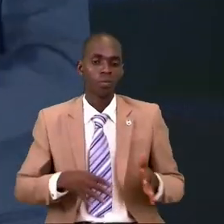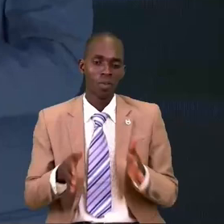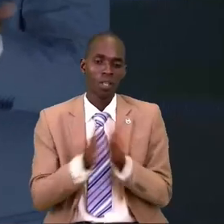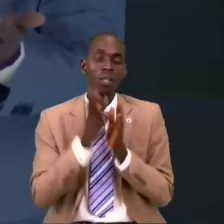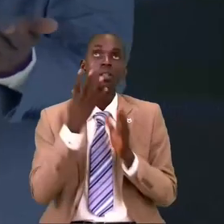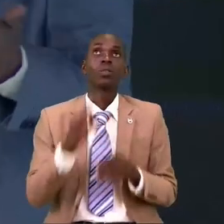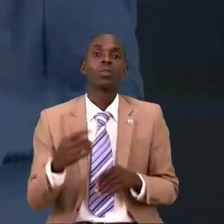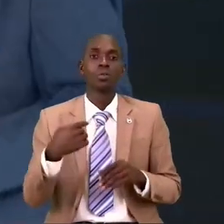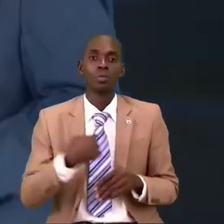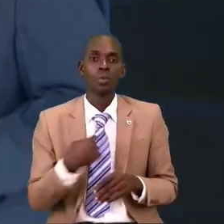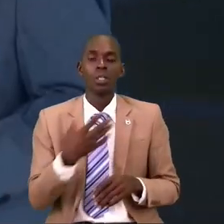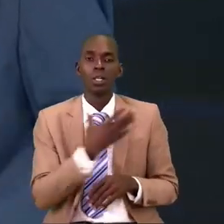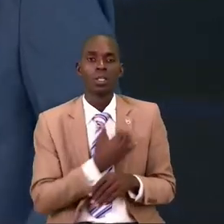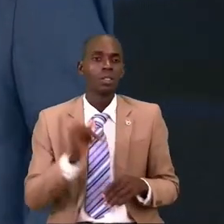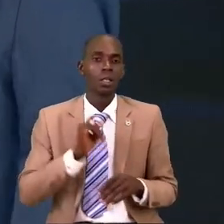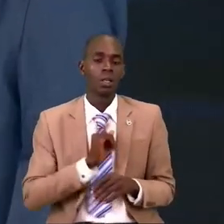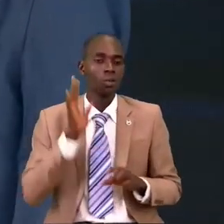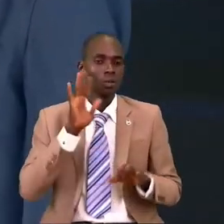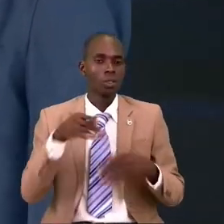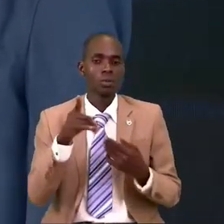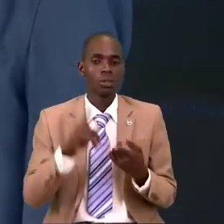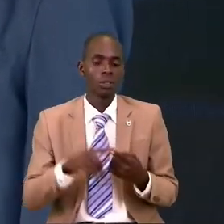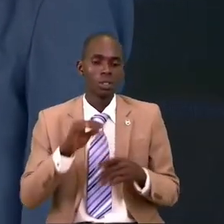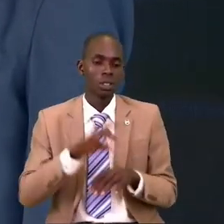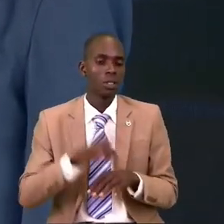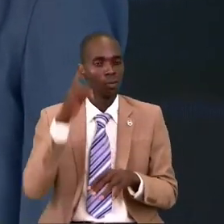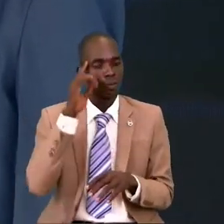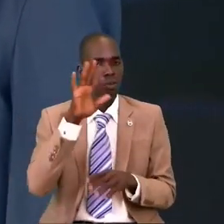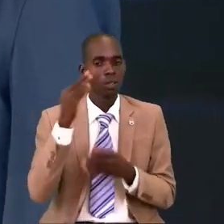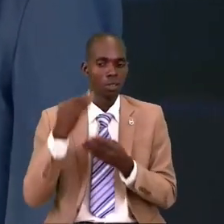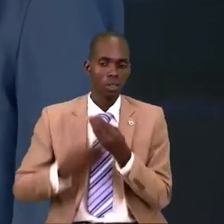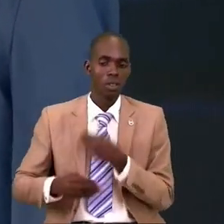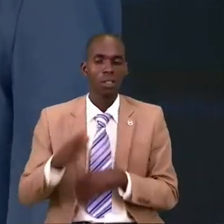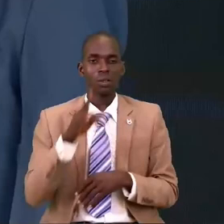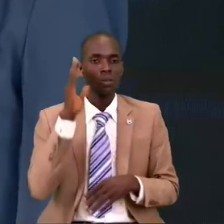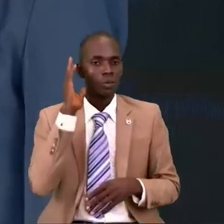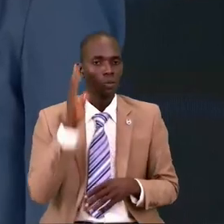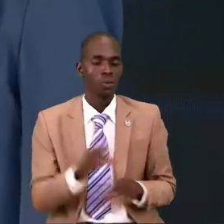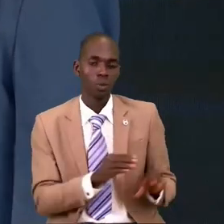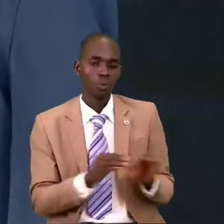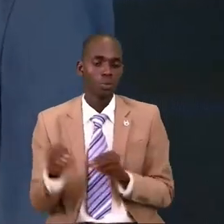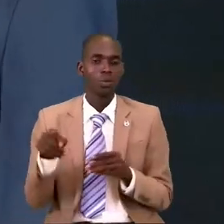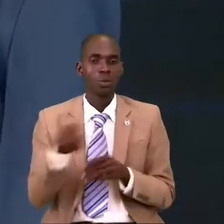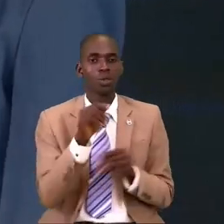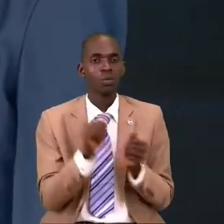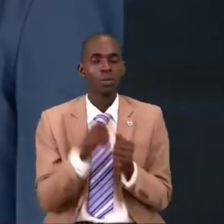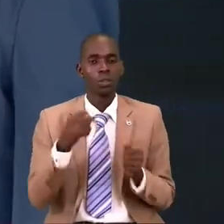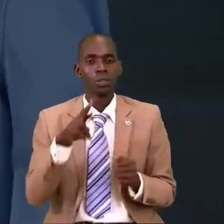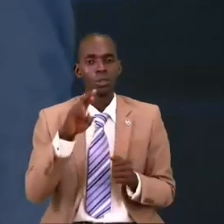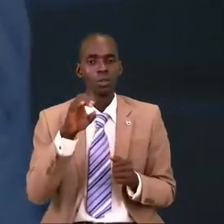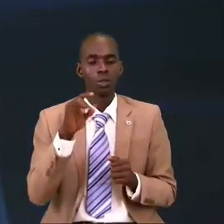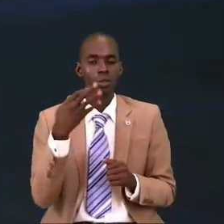les dirigeras avec un veil de fer. Ça ne commence pas avec nous. Ça a commencé avec lui. Et parce qu'il